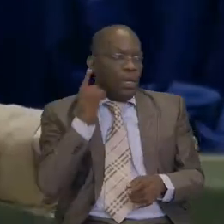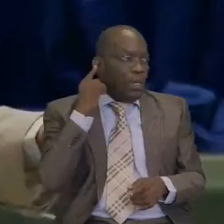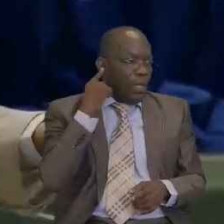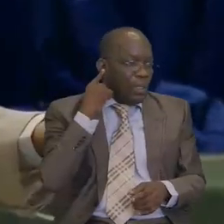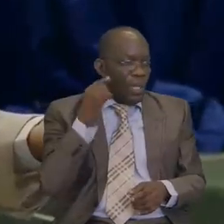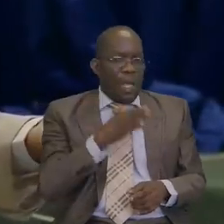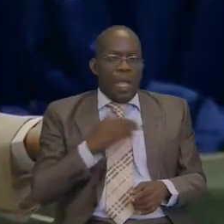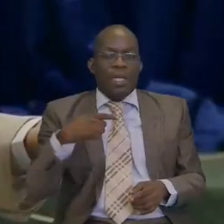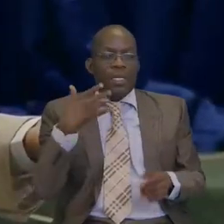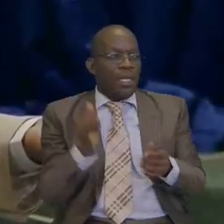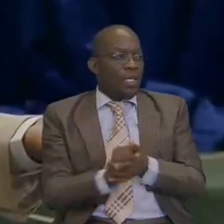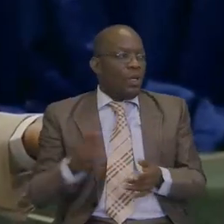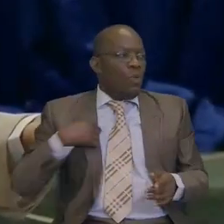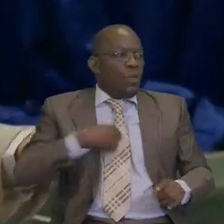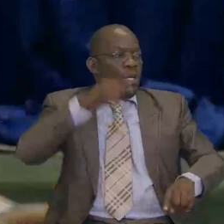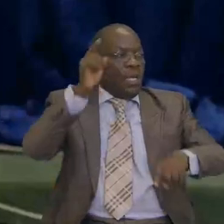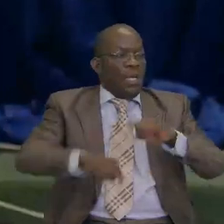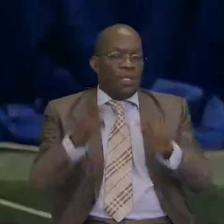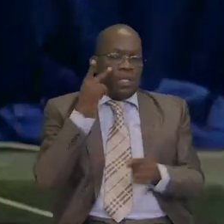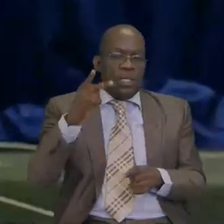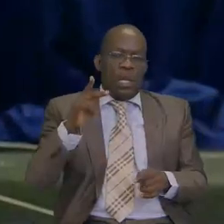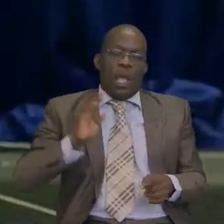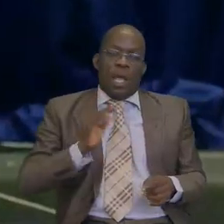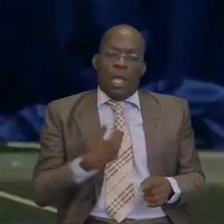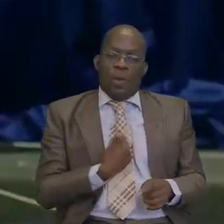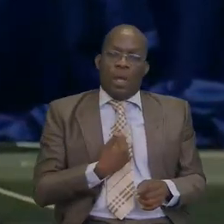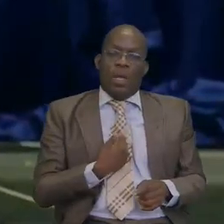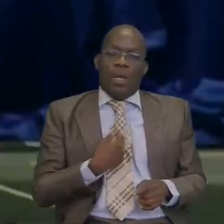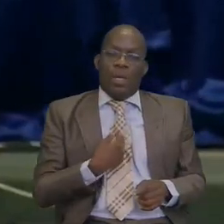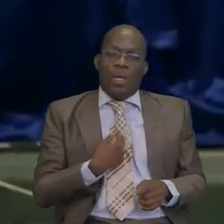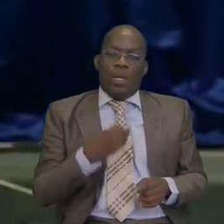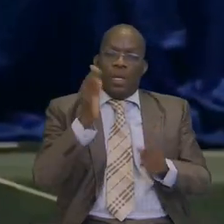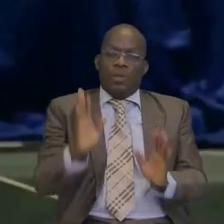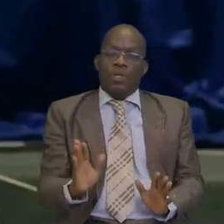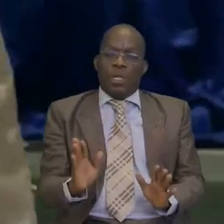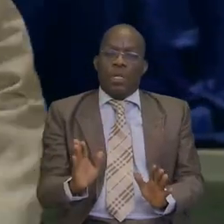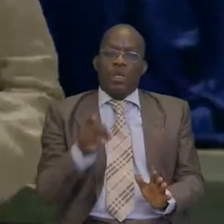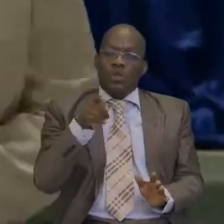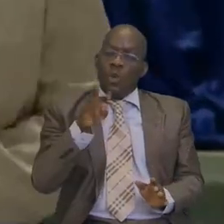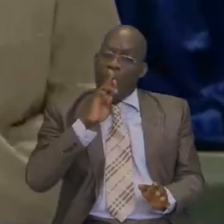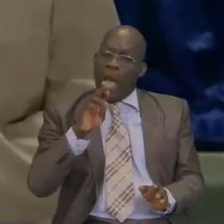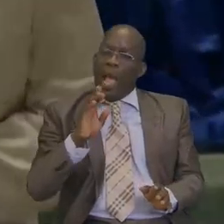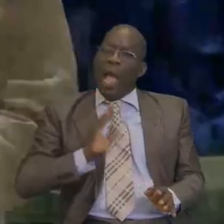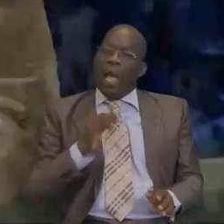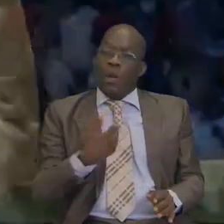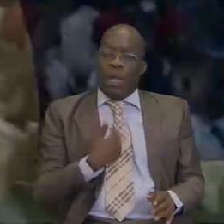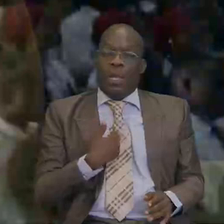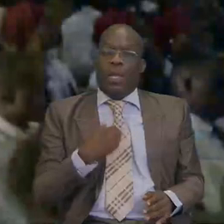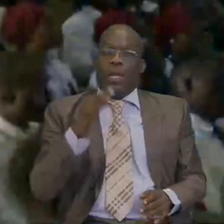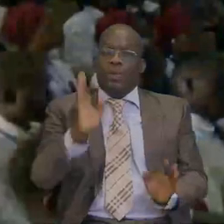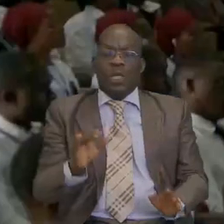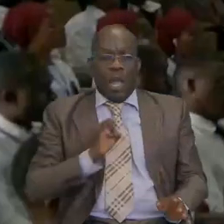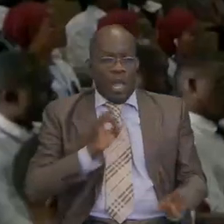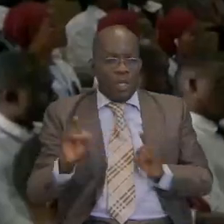dit, notre prédicateur est injoignable. Voici qui est le prédicateur ce soir. Je n'ai pas dit,